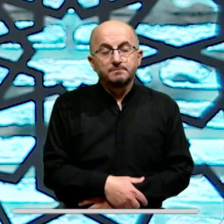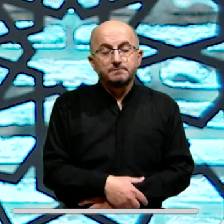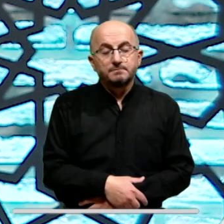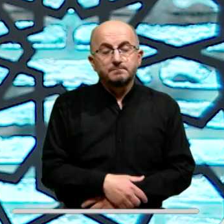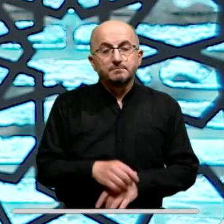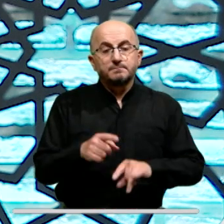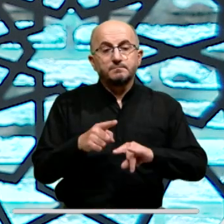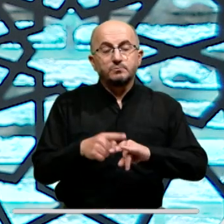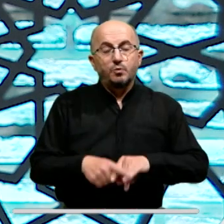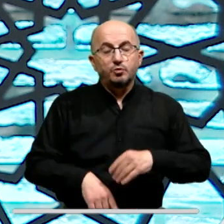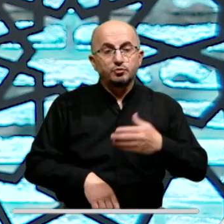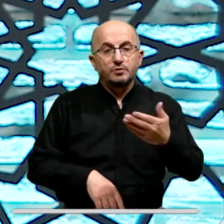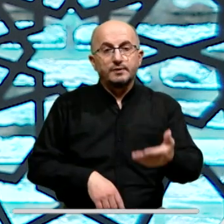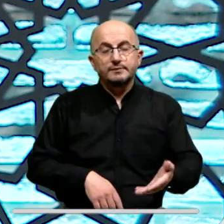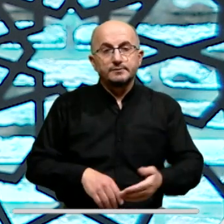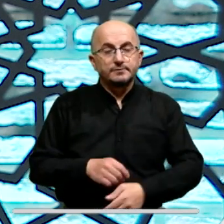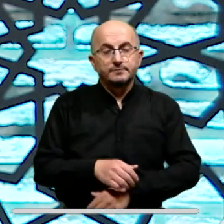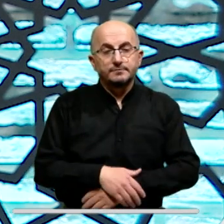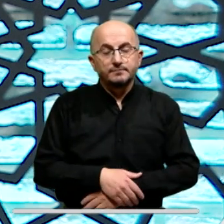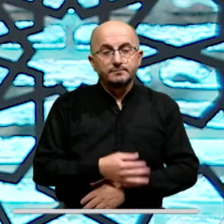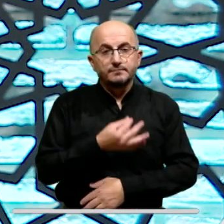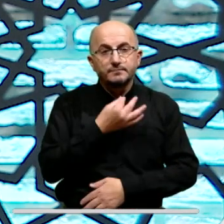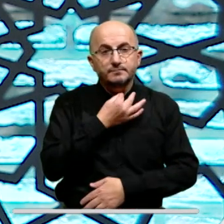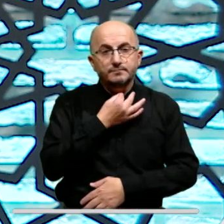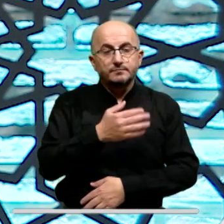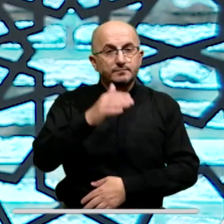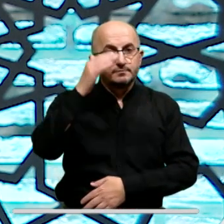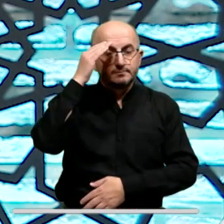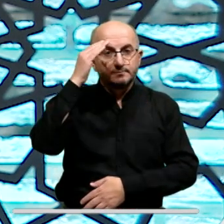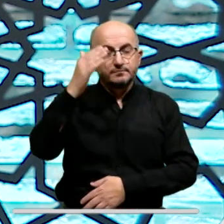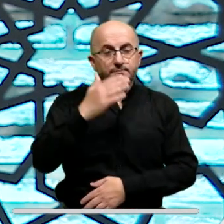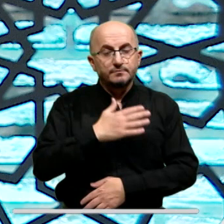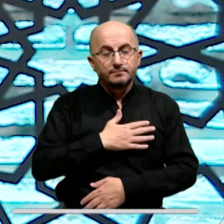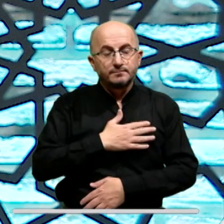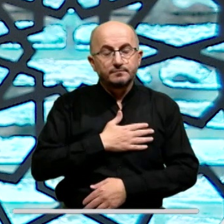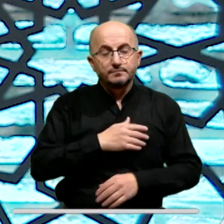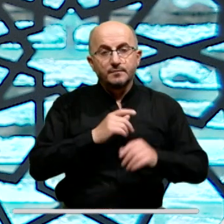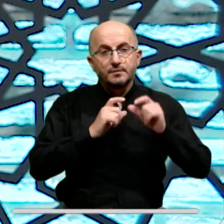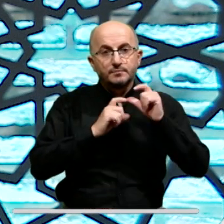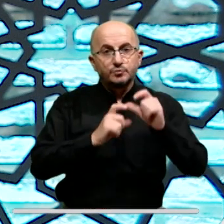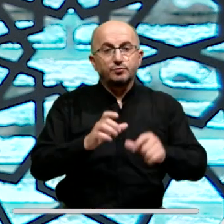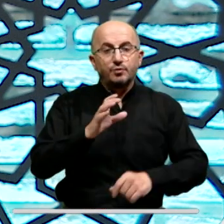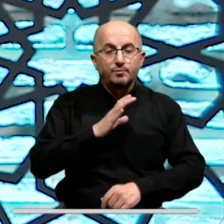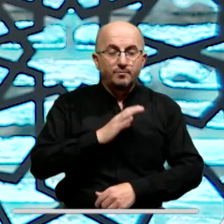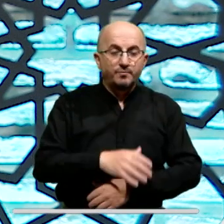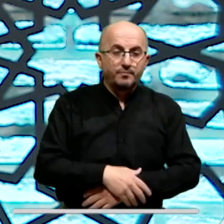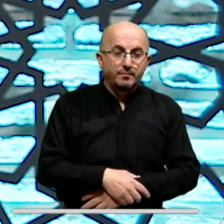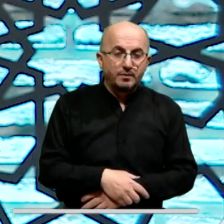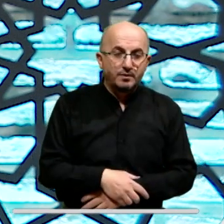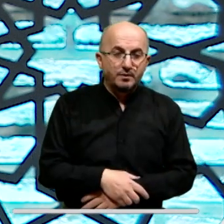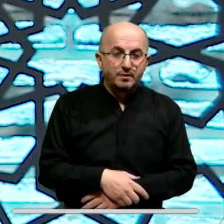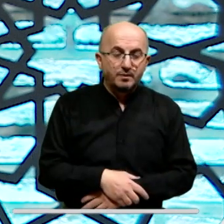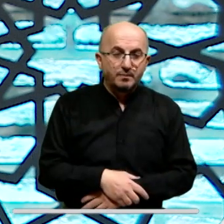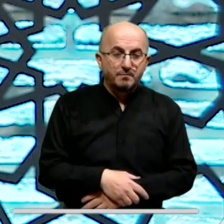Hoş geldiniz efendim. Teşekkür ederim. Selamlar. Hocam benim şöyle bir sorum var. Aleyküm selam. Buyursunlar. Gezgincilik,